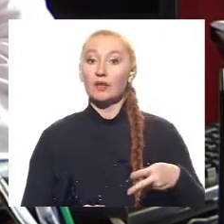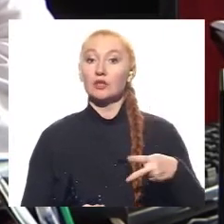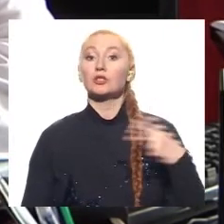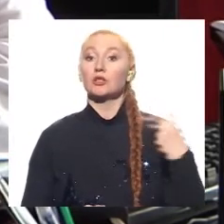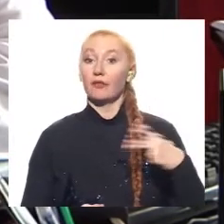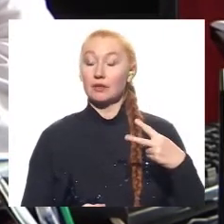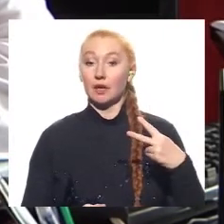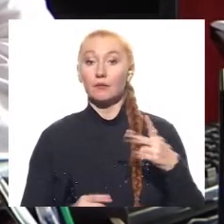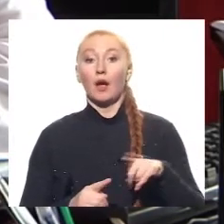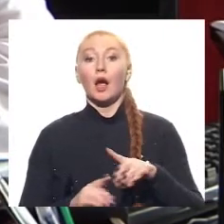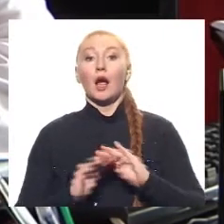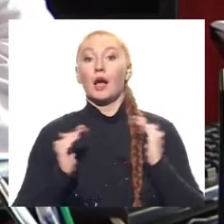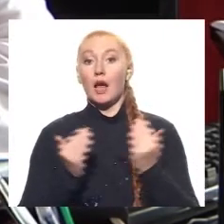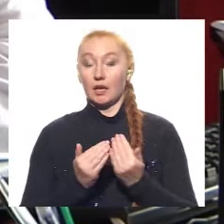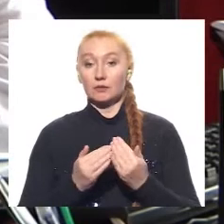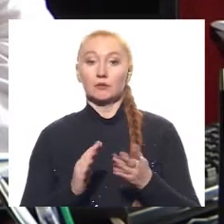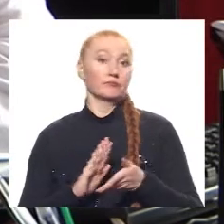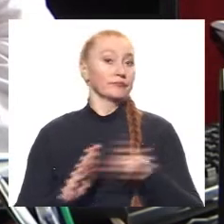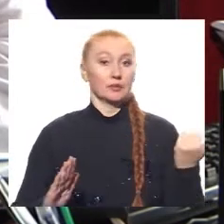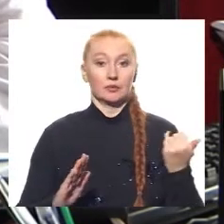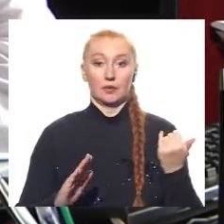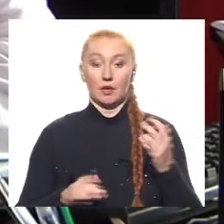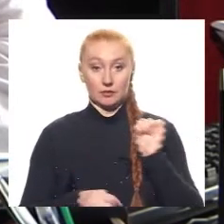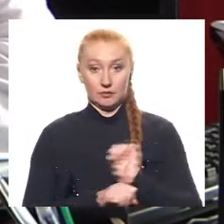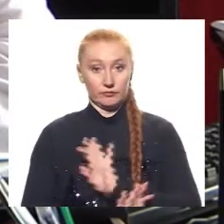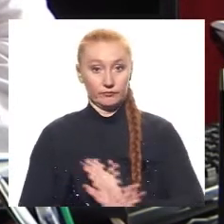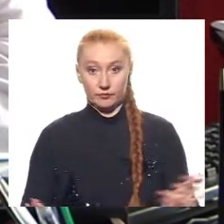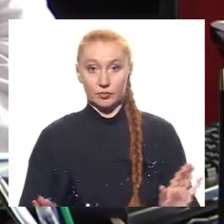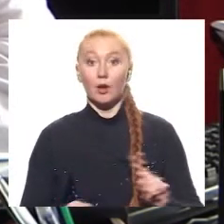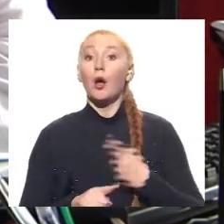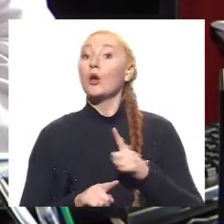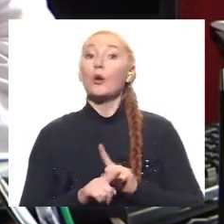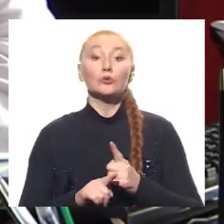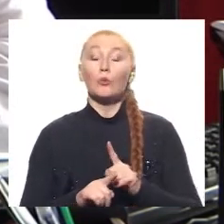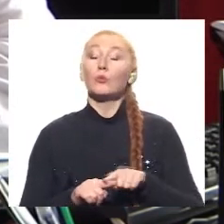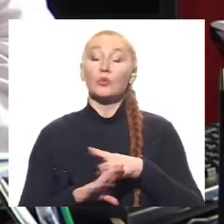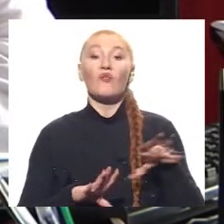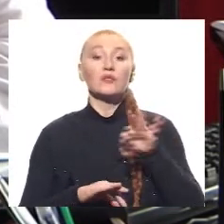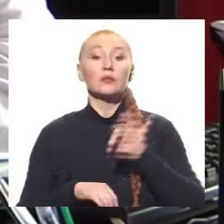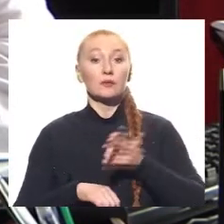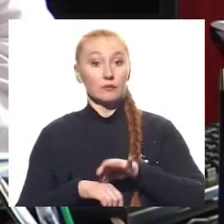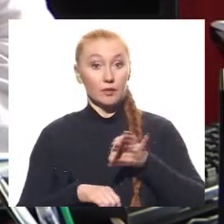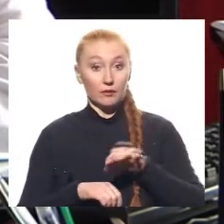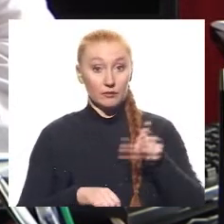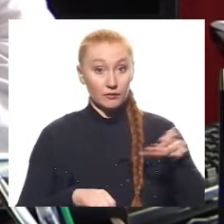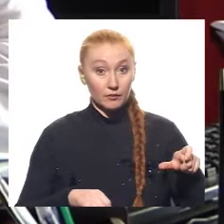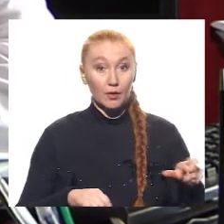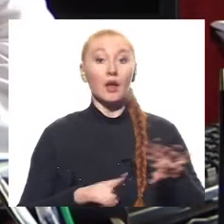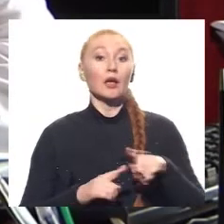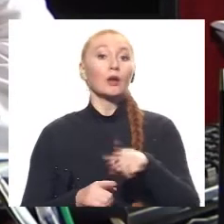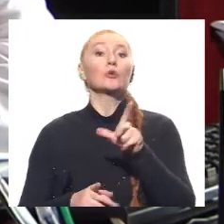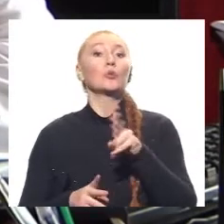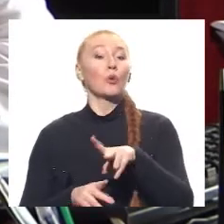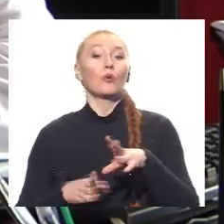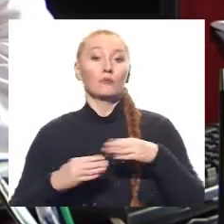21.04.2020 року карантин знятий з приводу того, що всі пацієнти та присутні